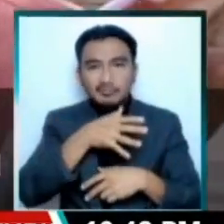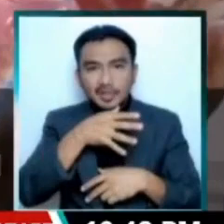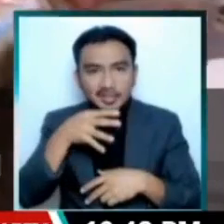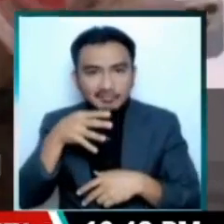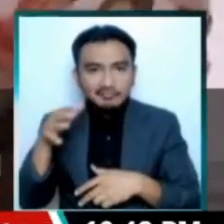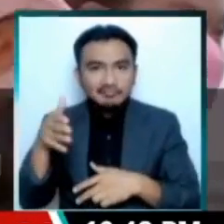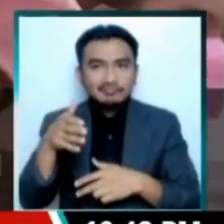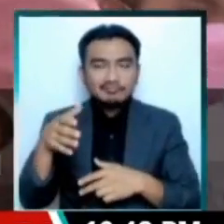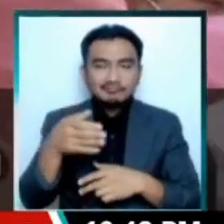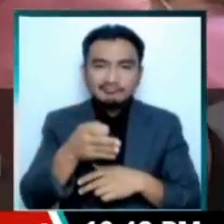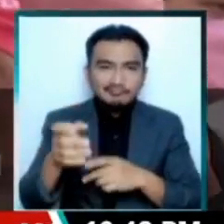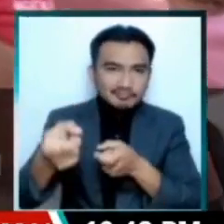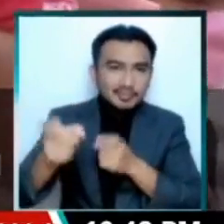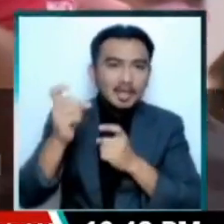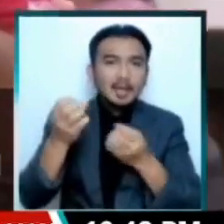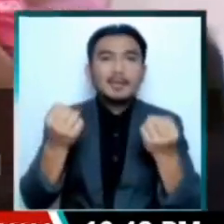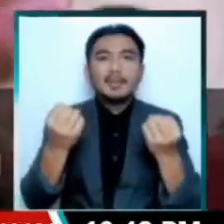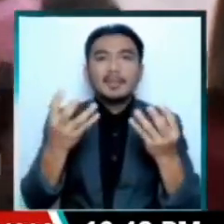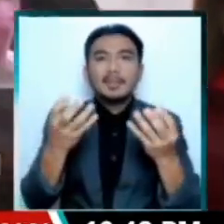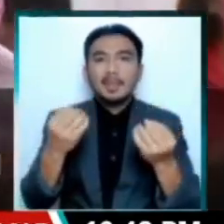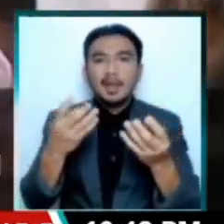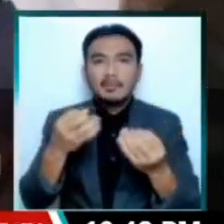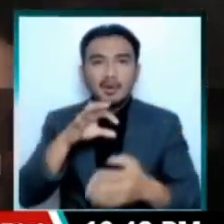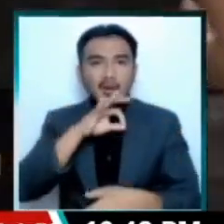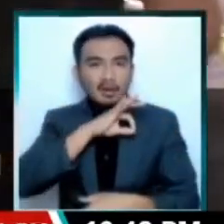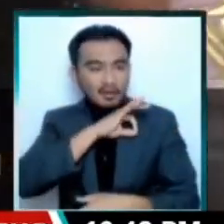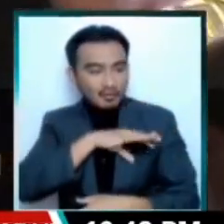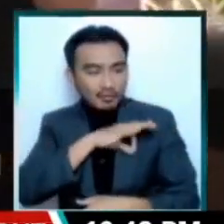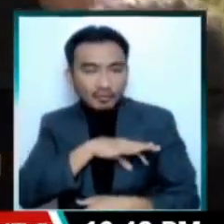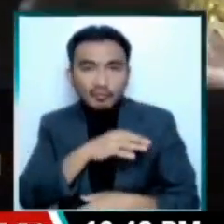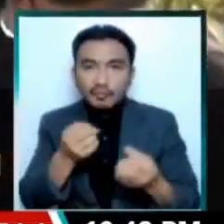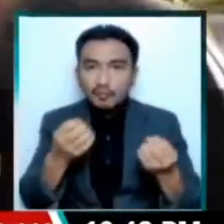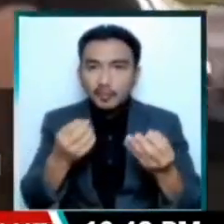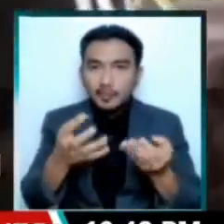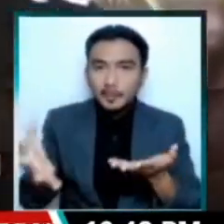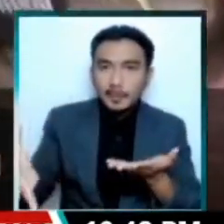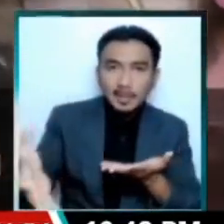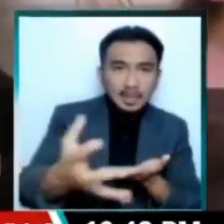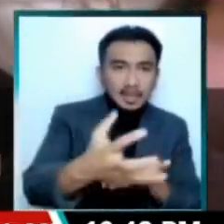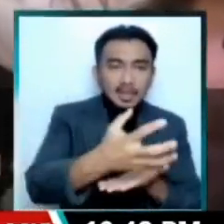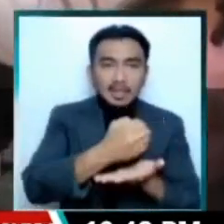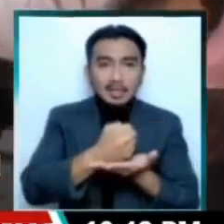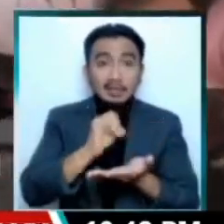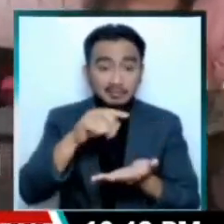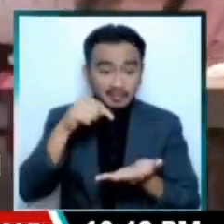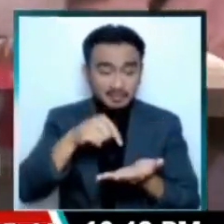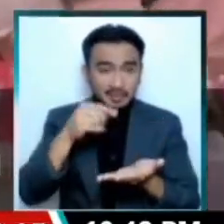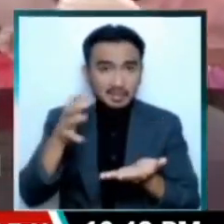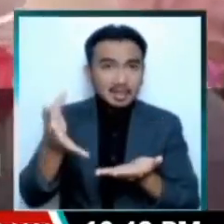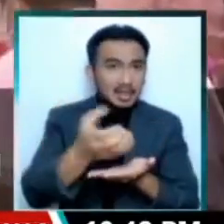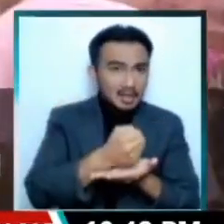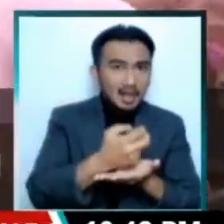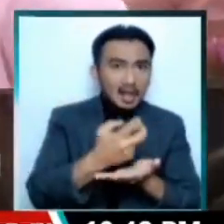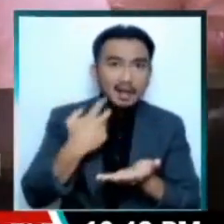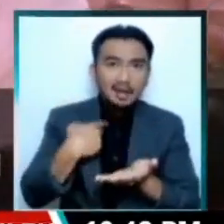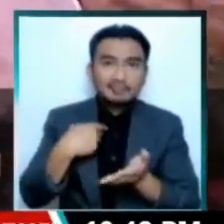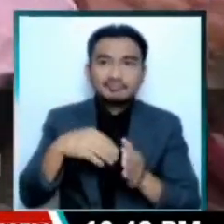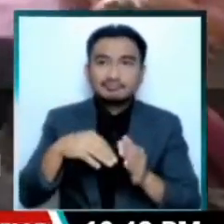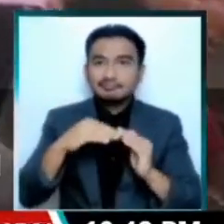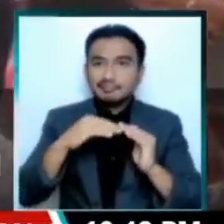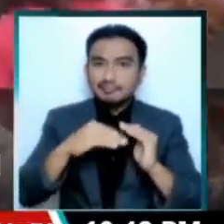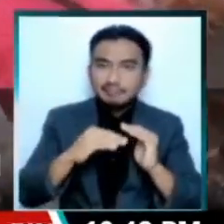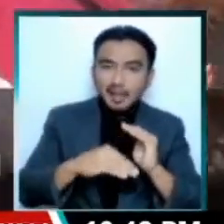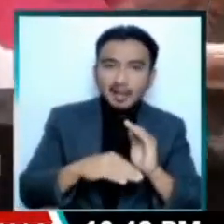kanilang ani, dadami ang kanilang huli. Pag marami na ang huli, bababa na ang presyo ng pagkain. Lahat